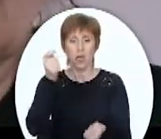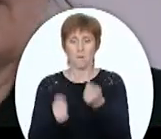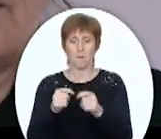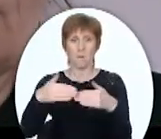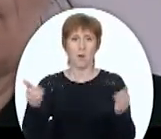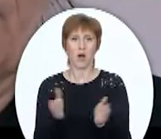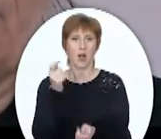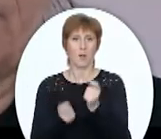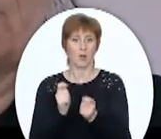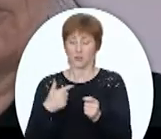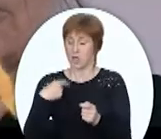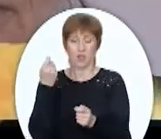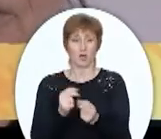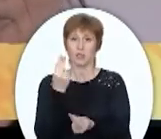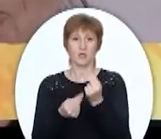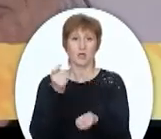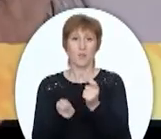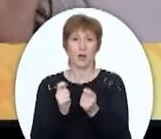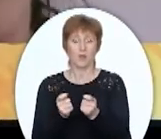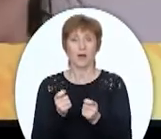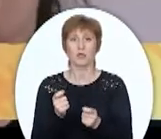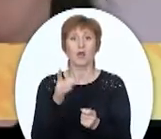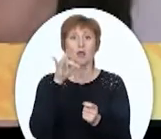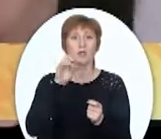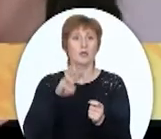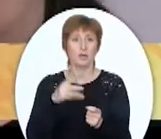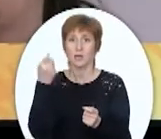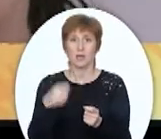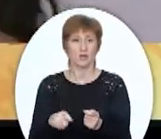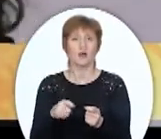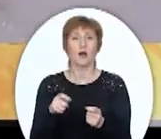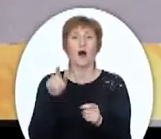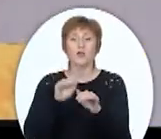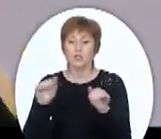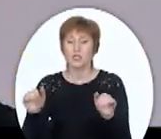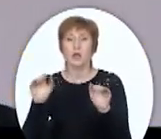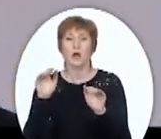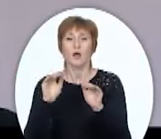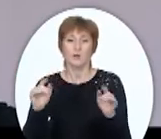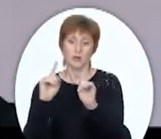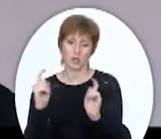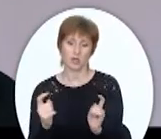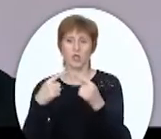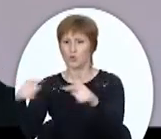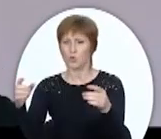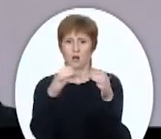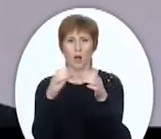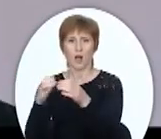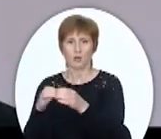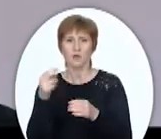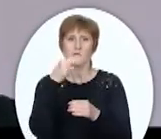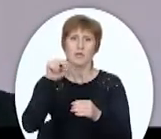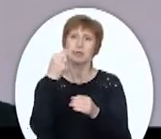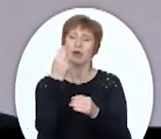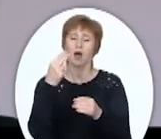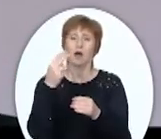Я никогда не играла на барабанах, то есть никогда не отстукивала ритм. Олег, там сидели ребята, то есть из других коллективов, ДЦП